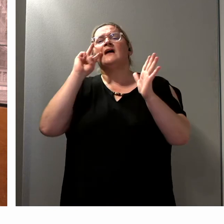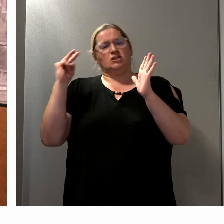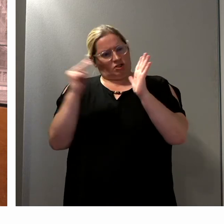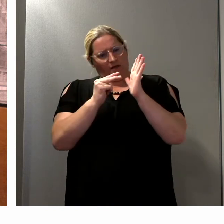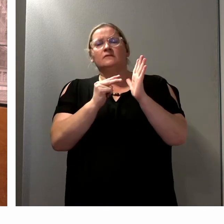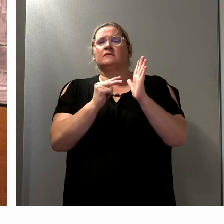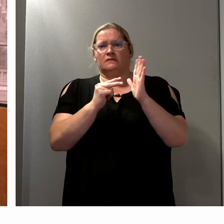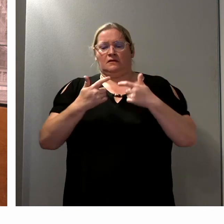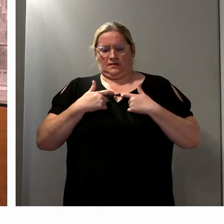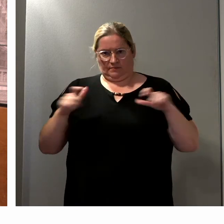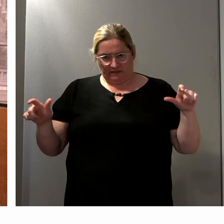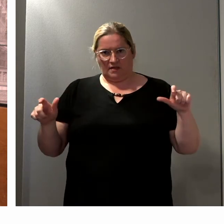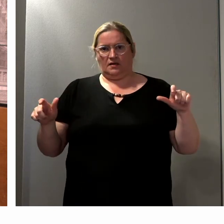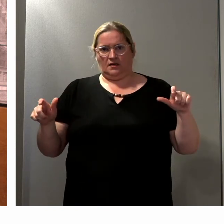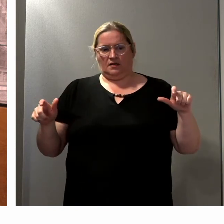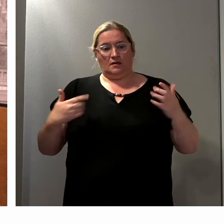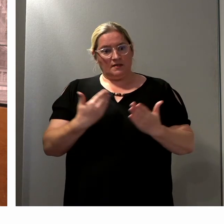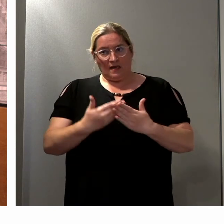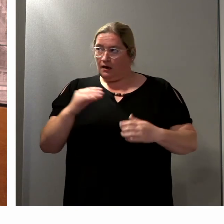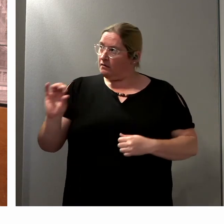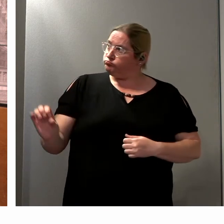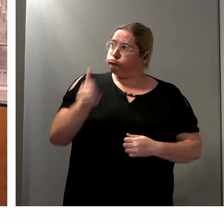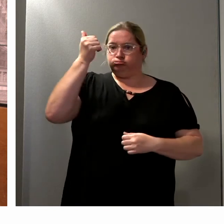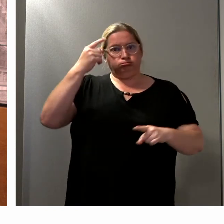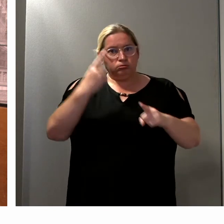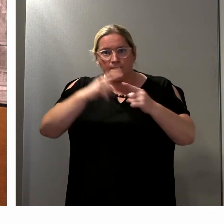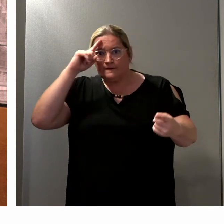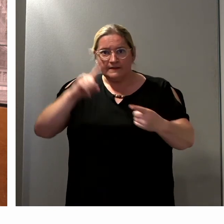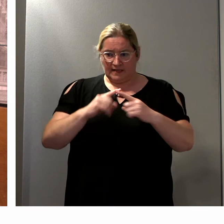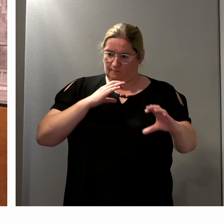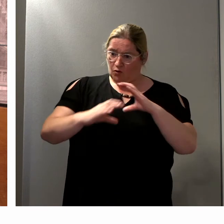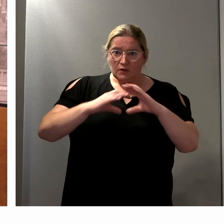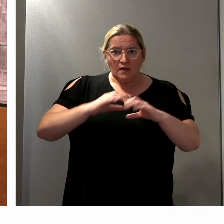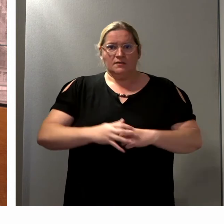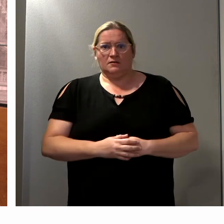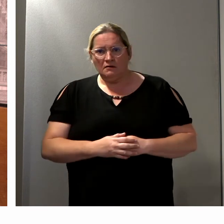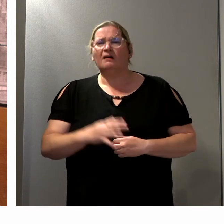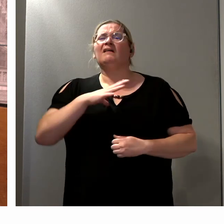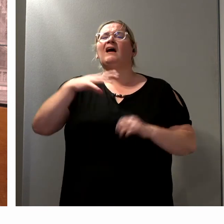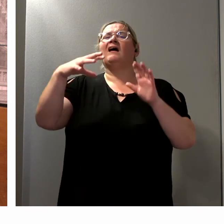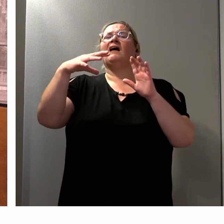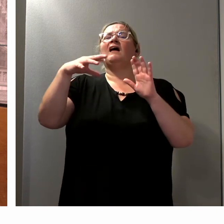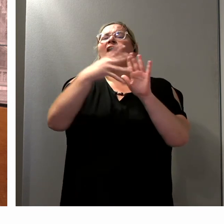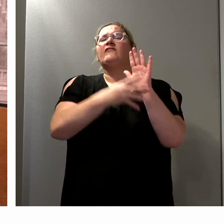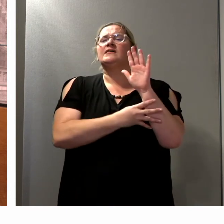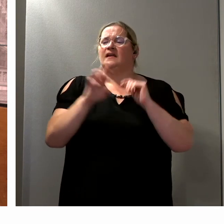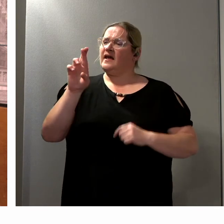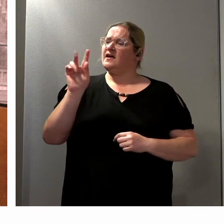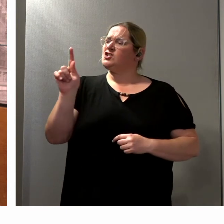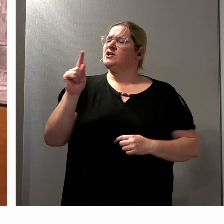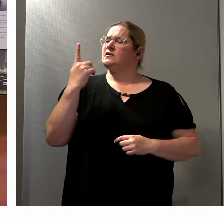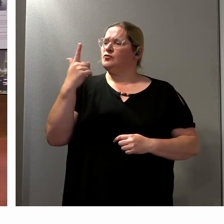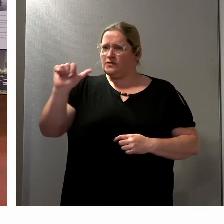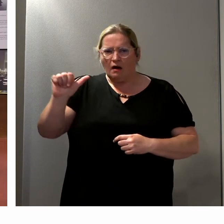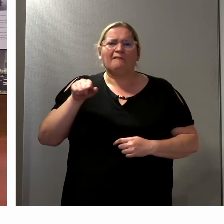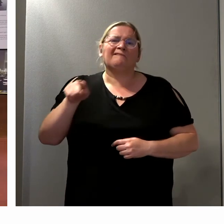est quand même une première en termes de communication. Le référentiel du RG2A étant une obligation légale et connue de